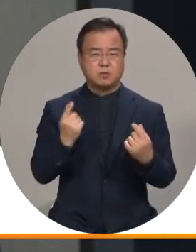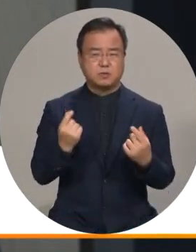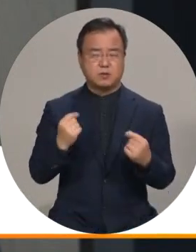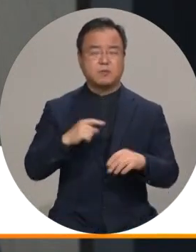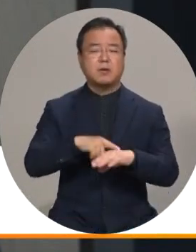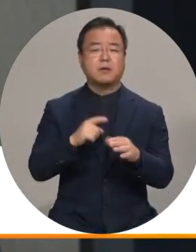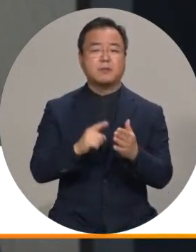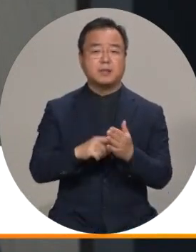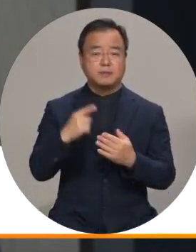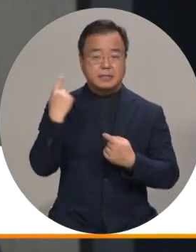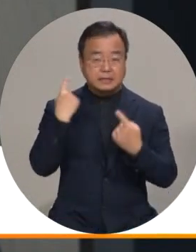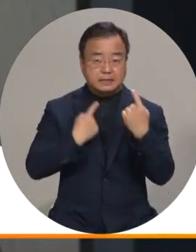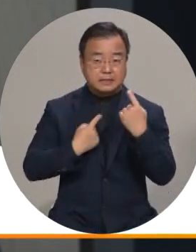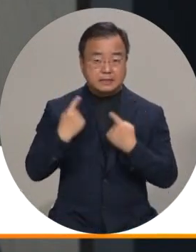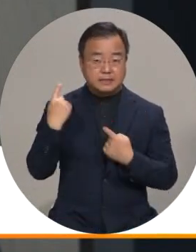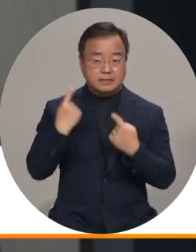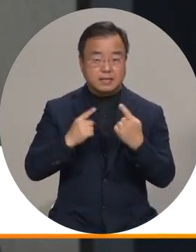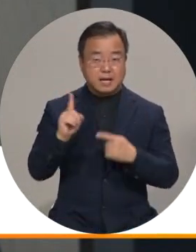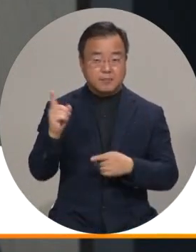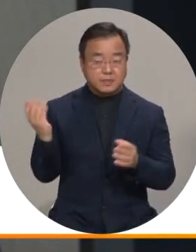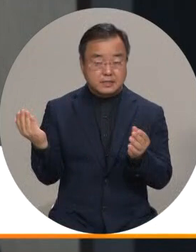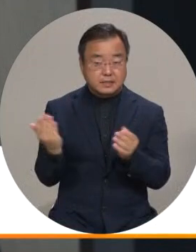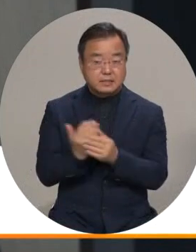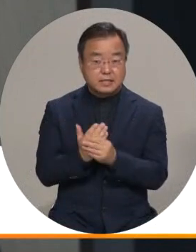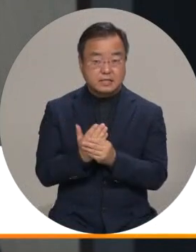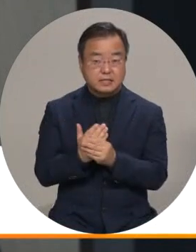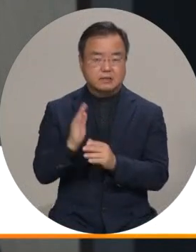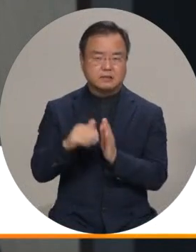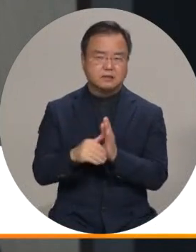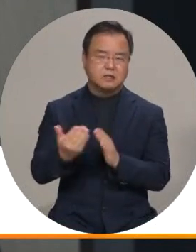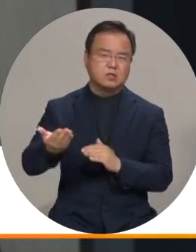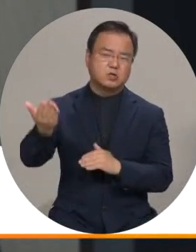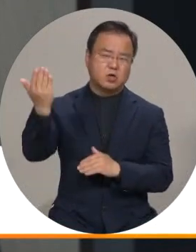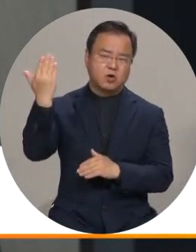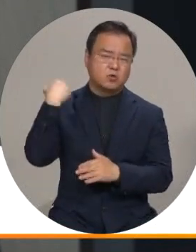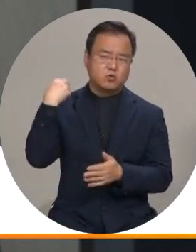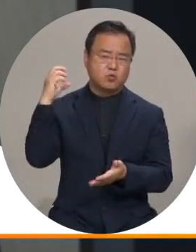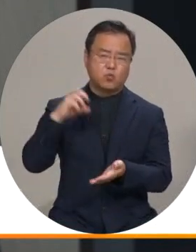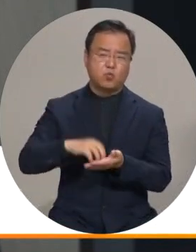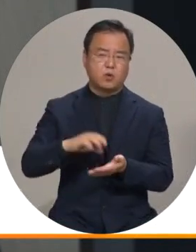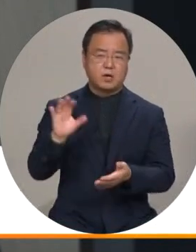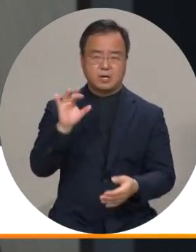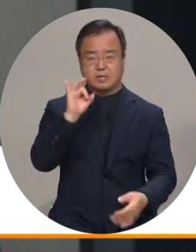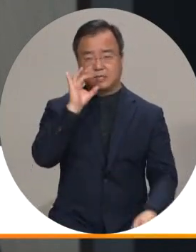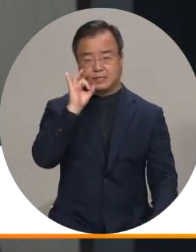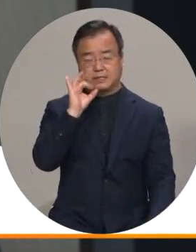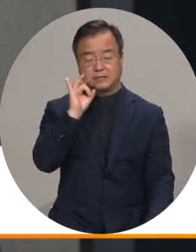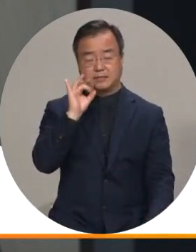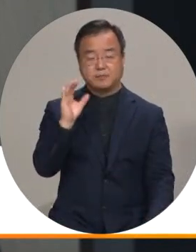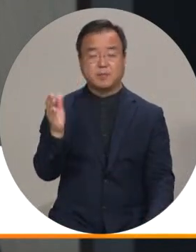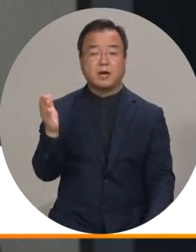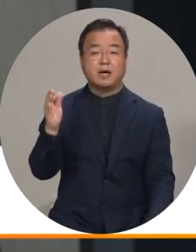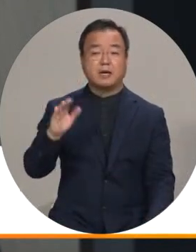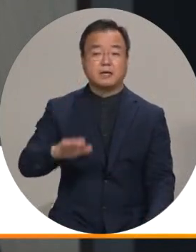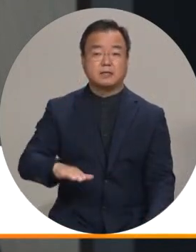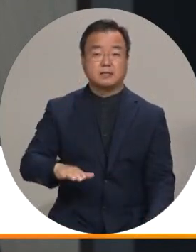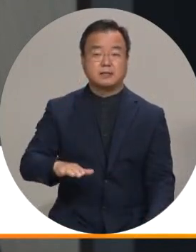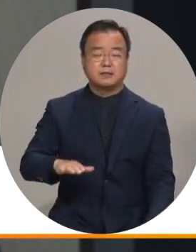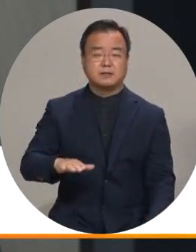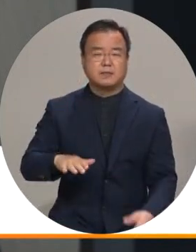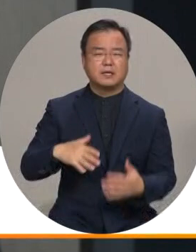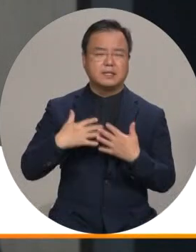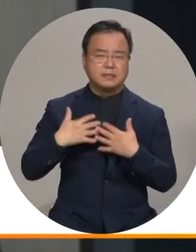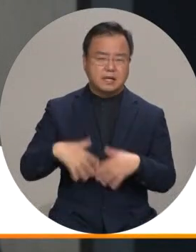상처는 어 한번 입으면 그 전으로 돌아갈 수는 없어요 근데 단 그것이 옅어질 수는